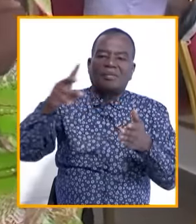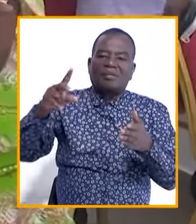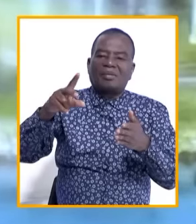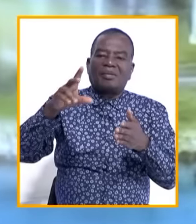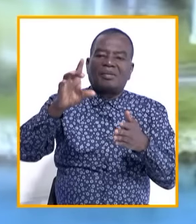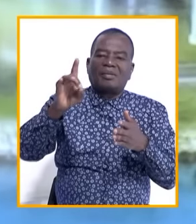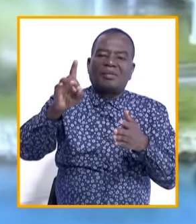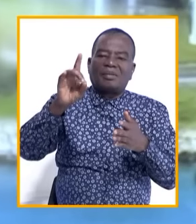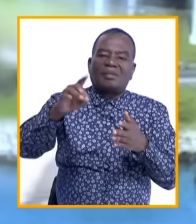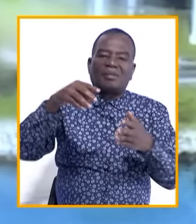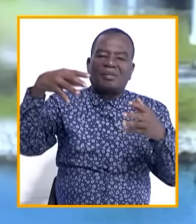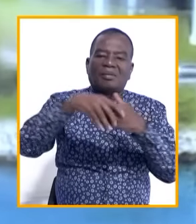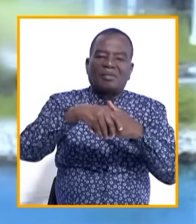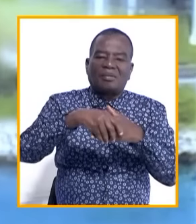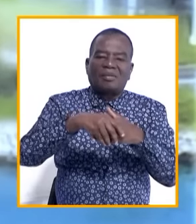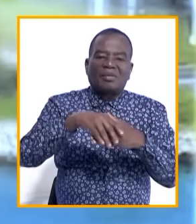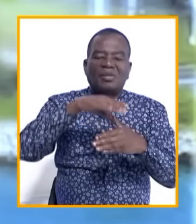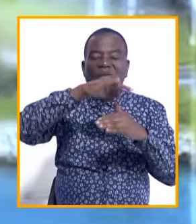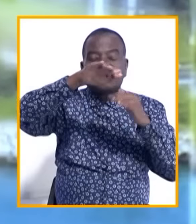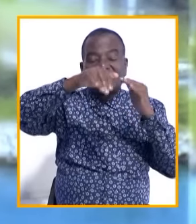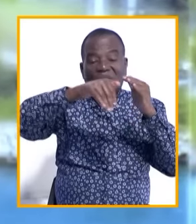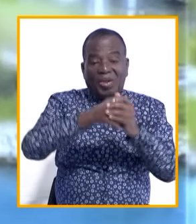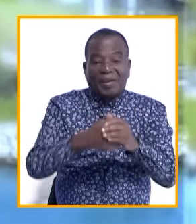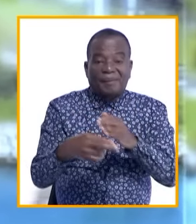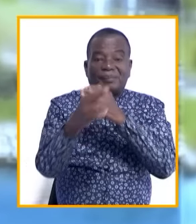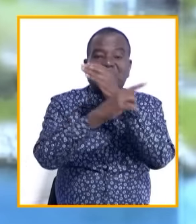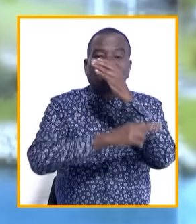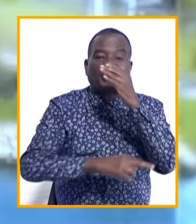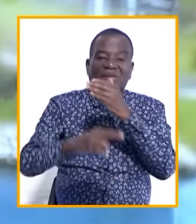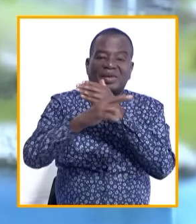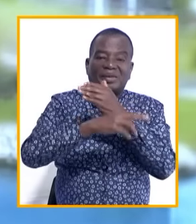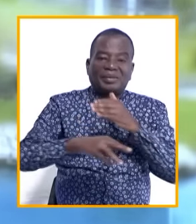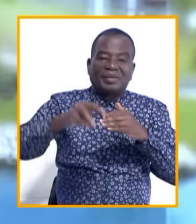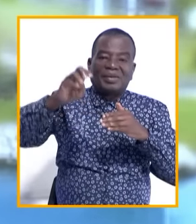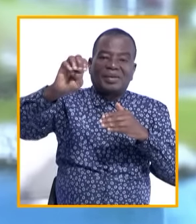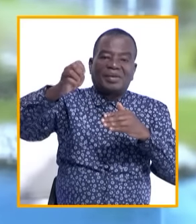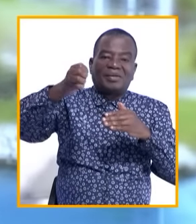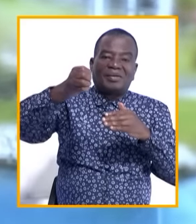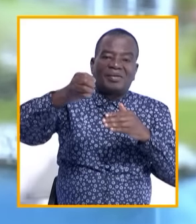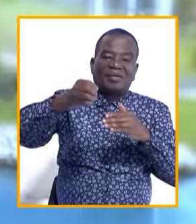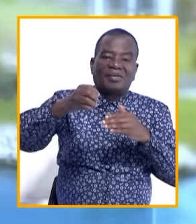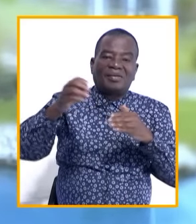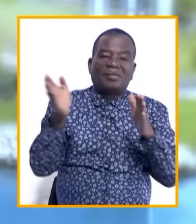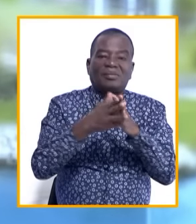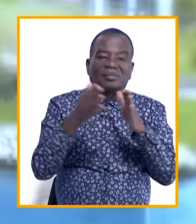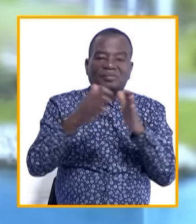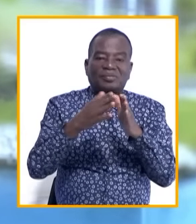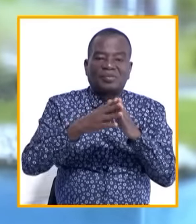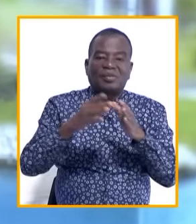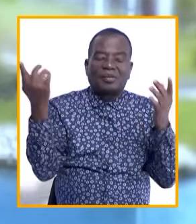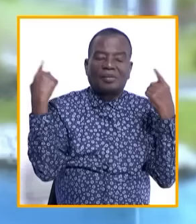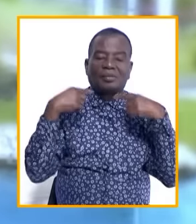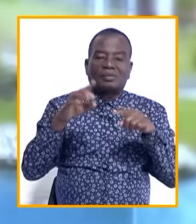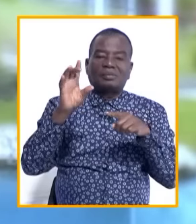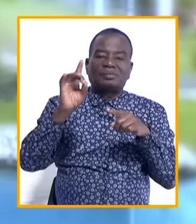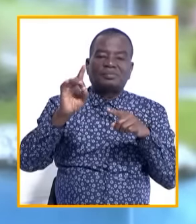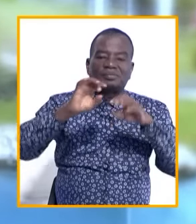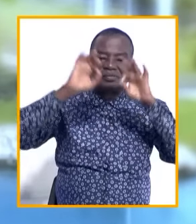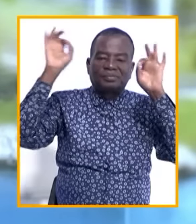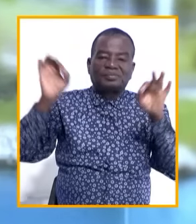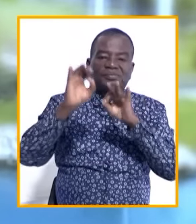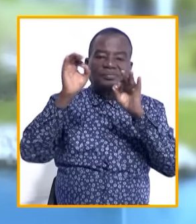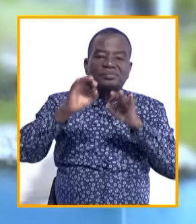à ce jour 1388 unions. Toutes les composantes de la région de la Mai étaient rassemblées au